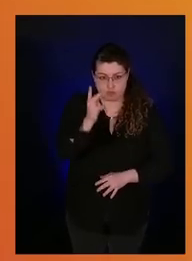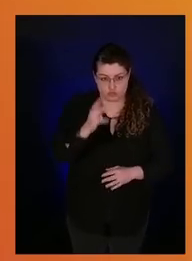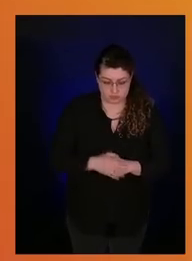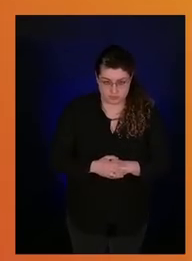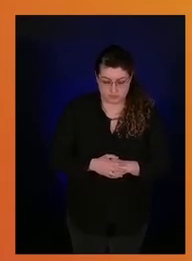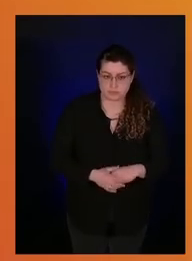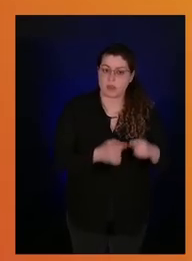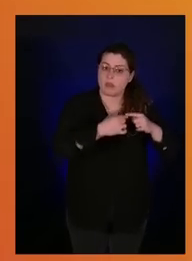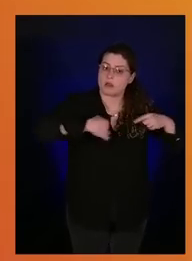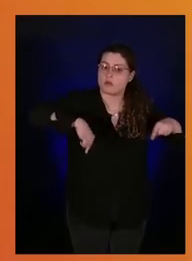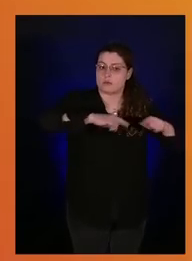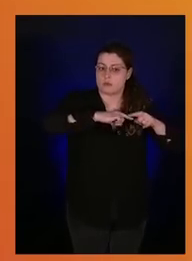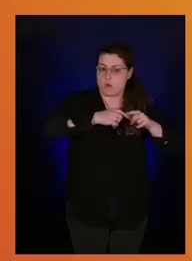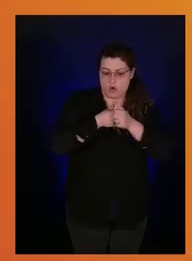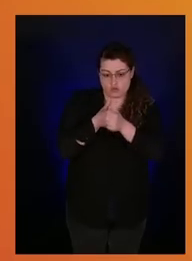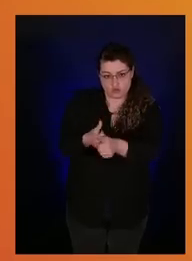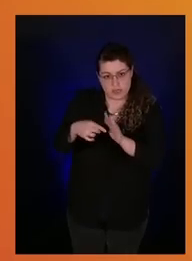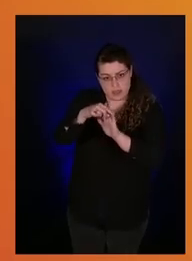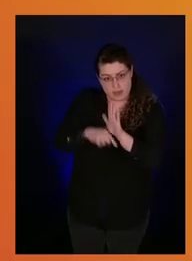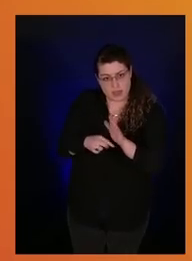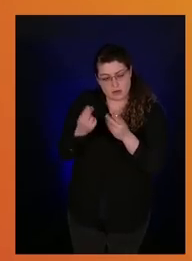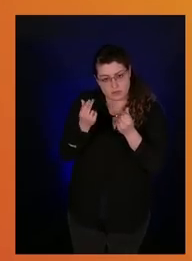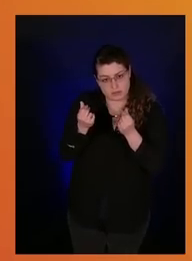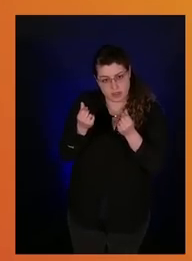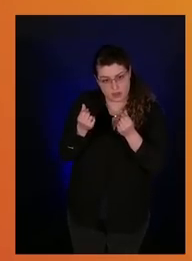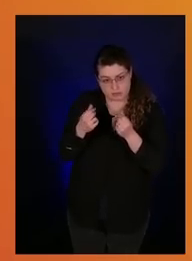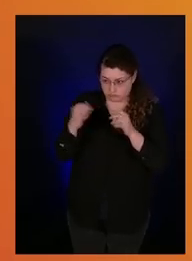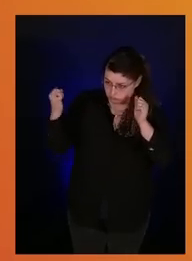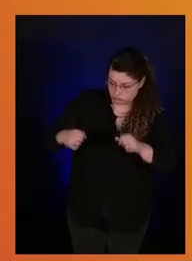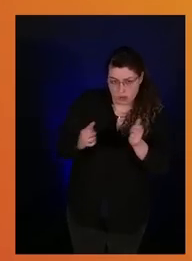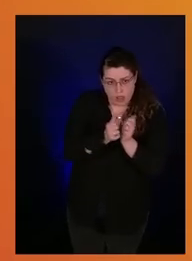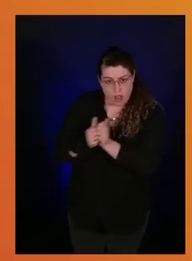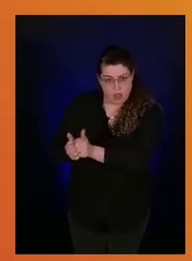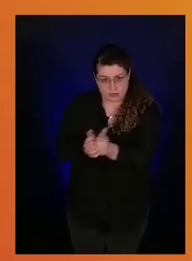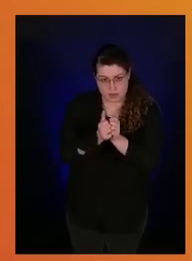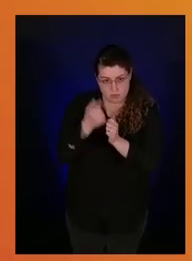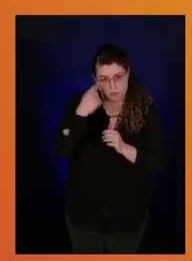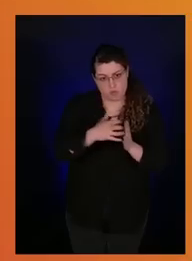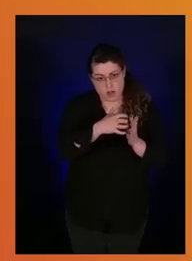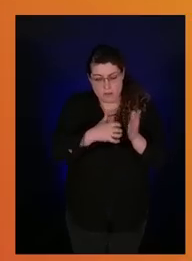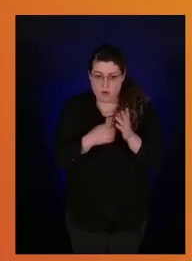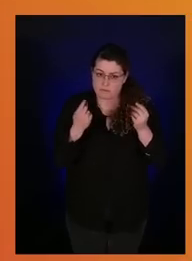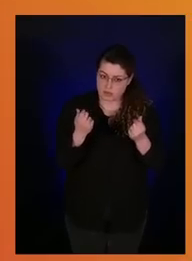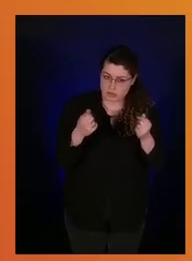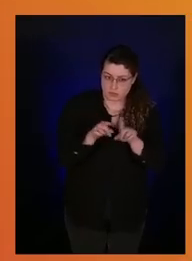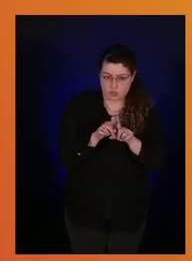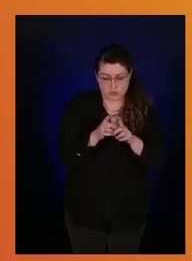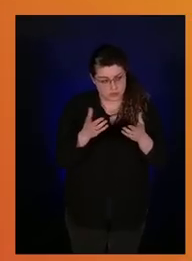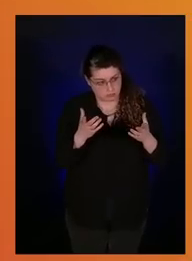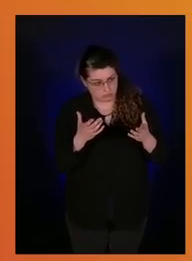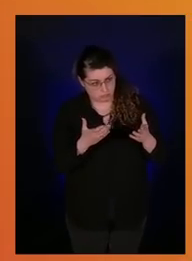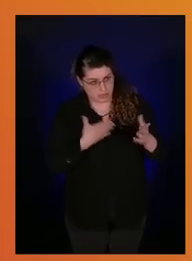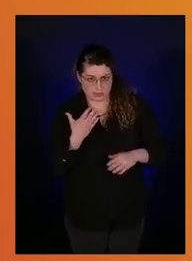commission s'appuie sur les règles financières adoptées collectivement pour régir les rapports financiers avec les moyens de l'organisation